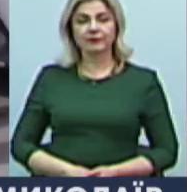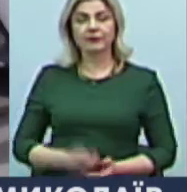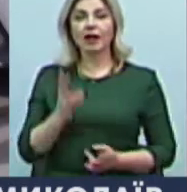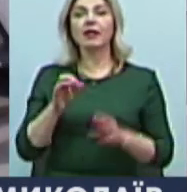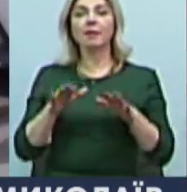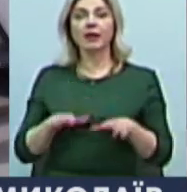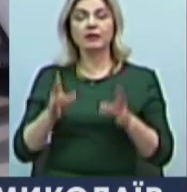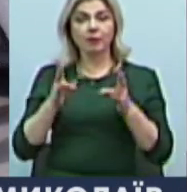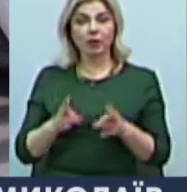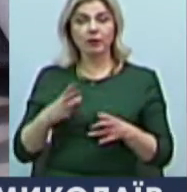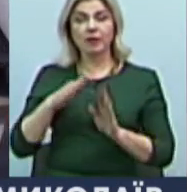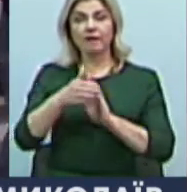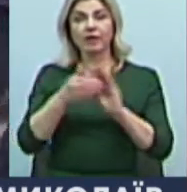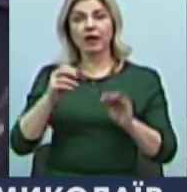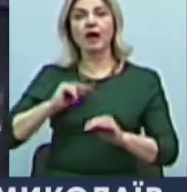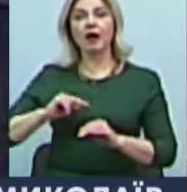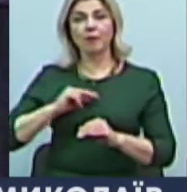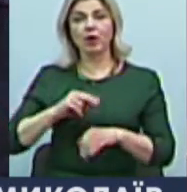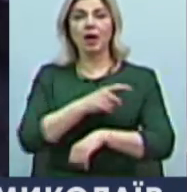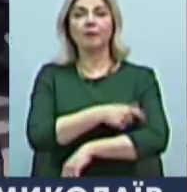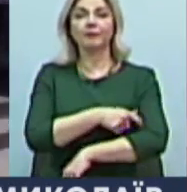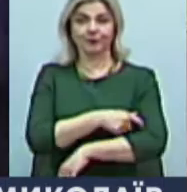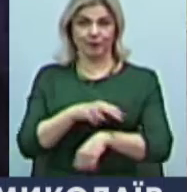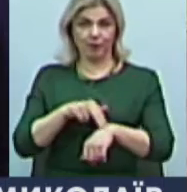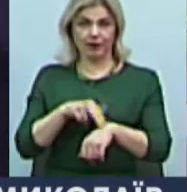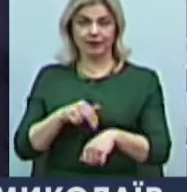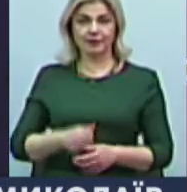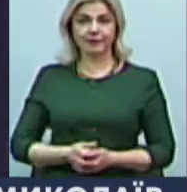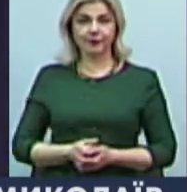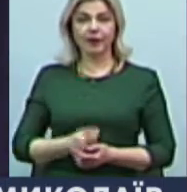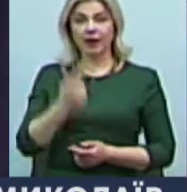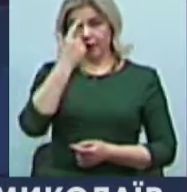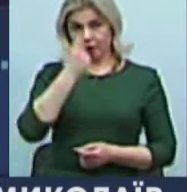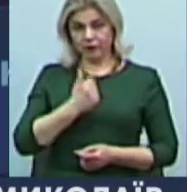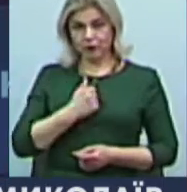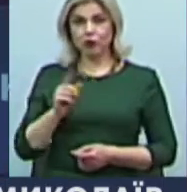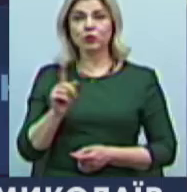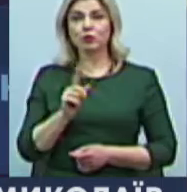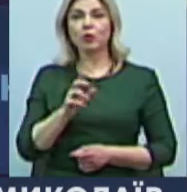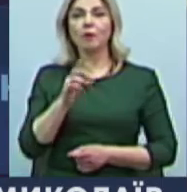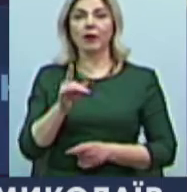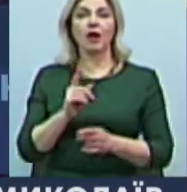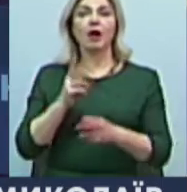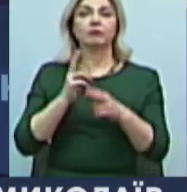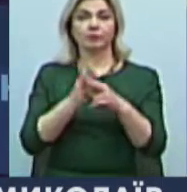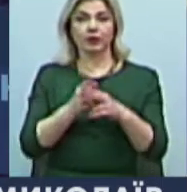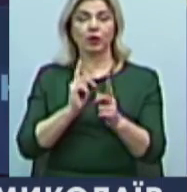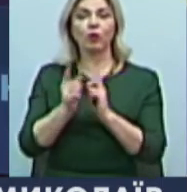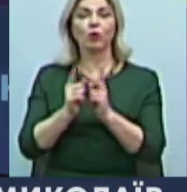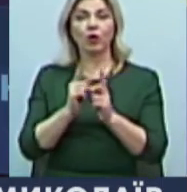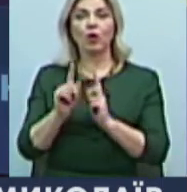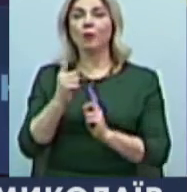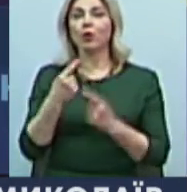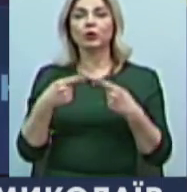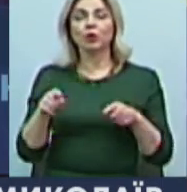Це події викликали також співробітників патрульної поліції. Нам надійшло повідомлення, щоб ми перекрили рух, бо інші